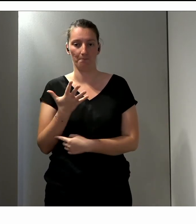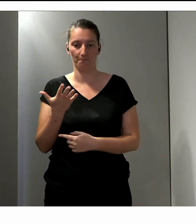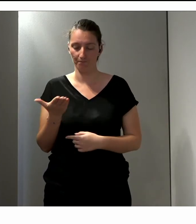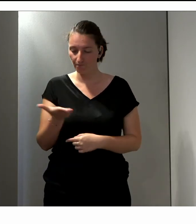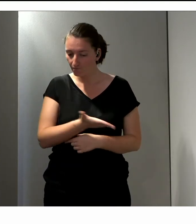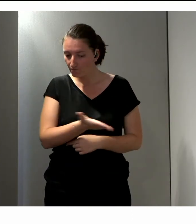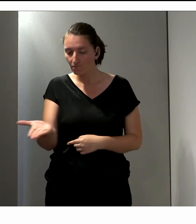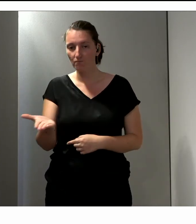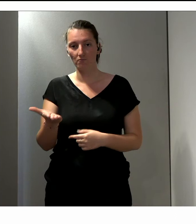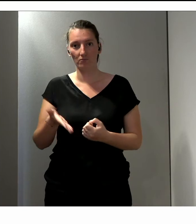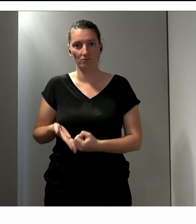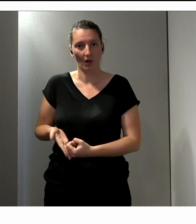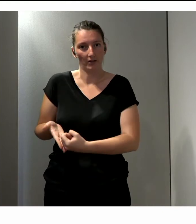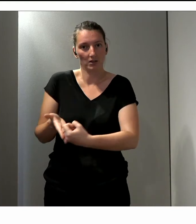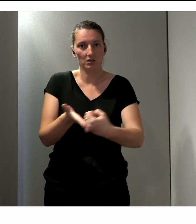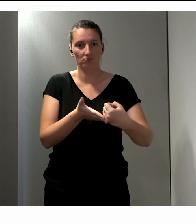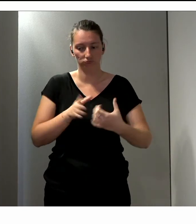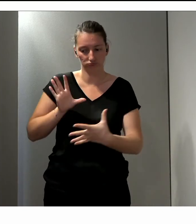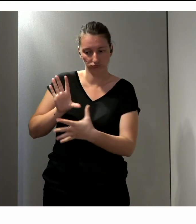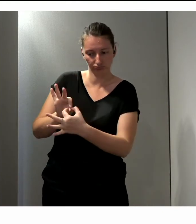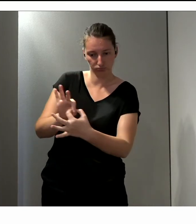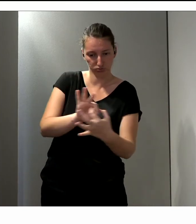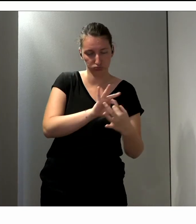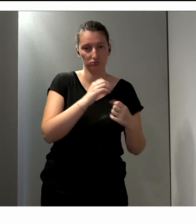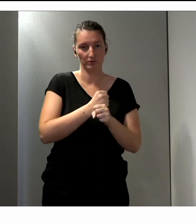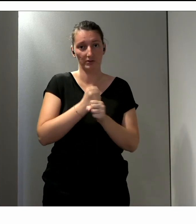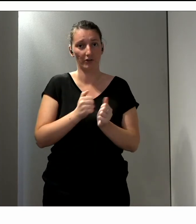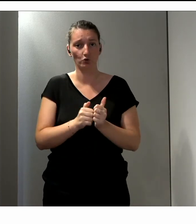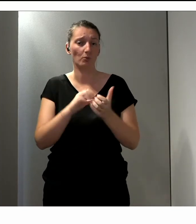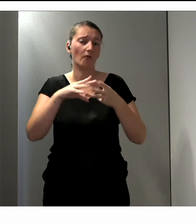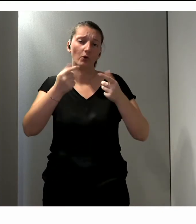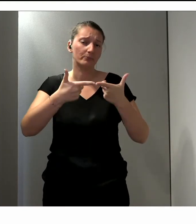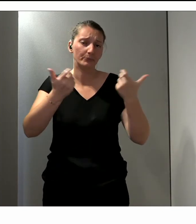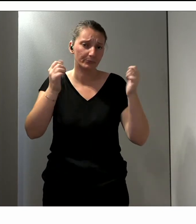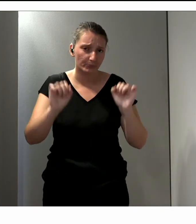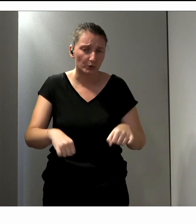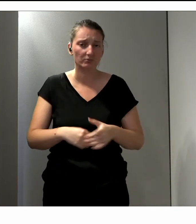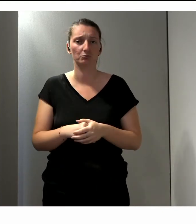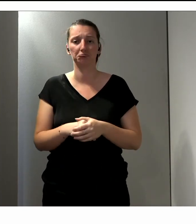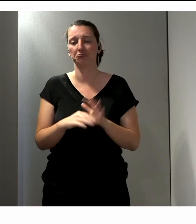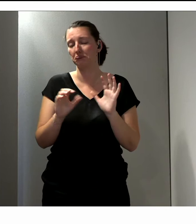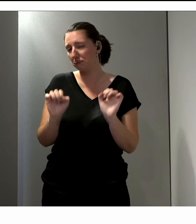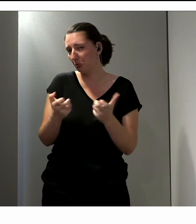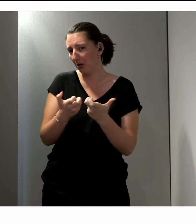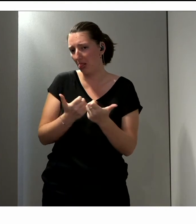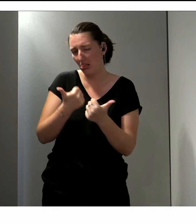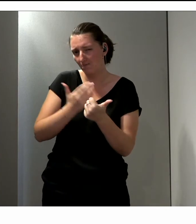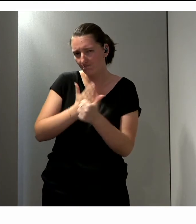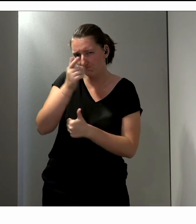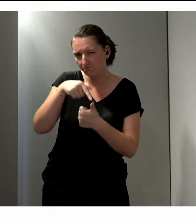coopérer avec l'État parti. Il y a des différentes formes. Une des formes que